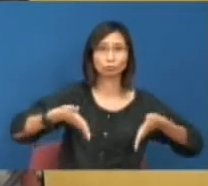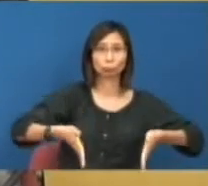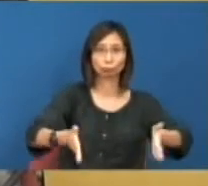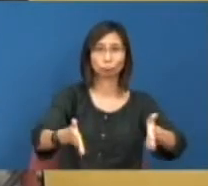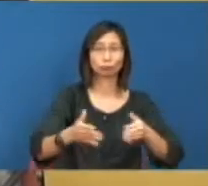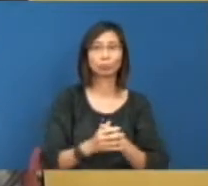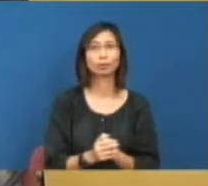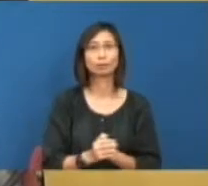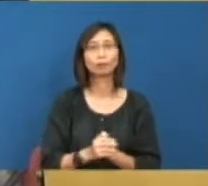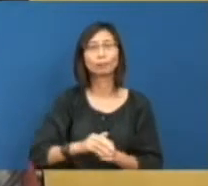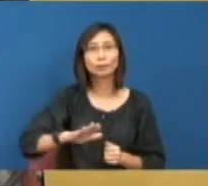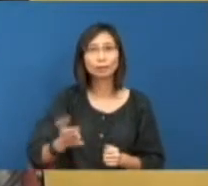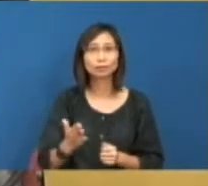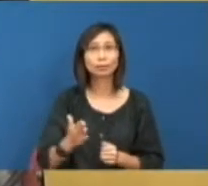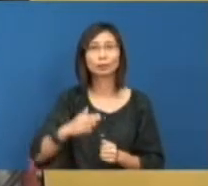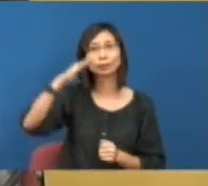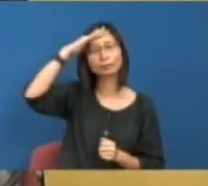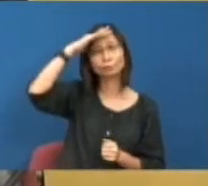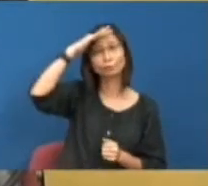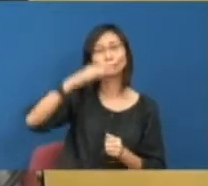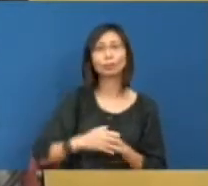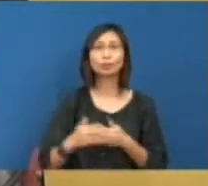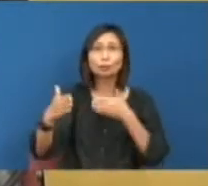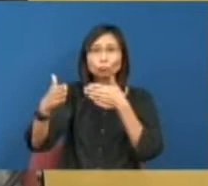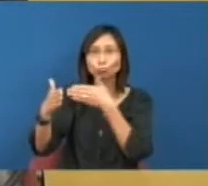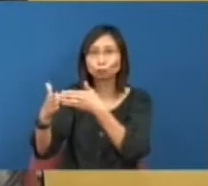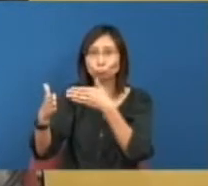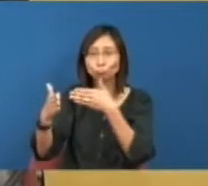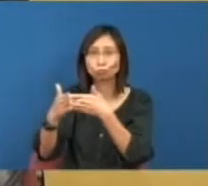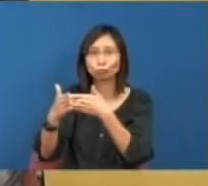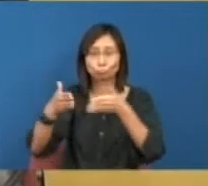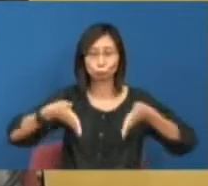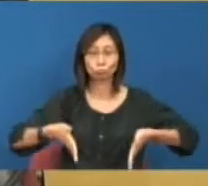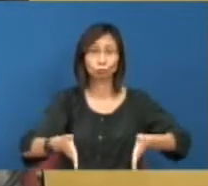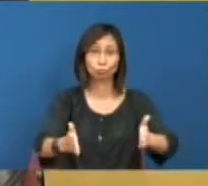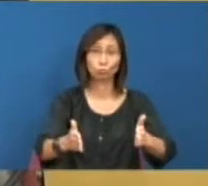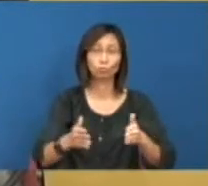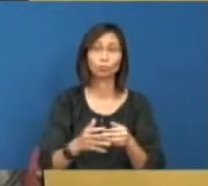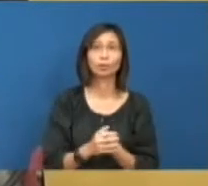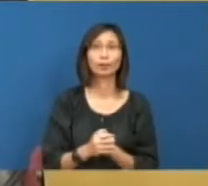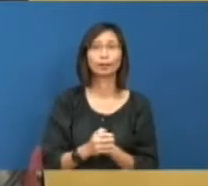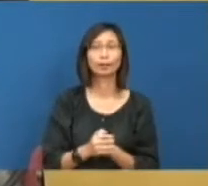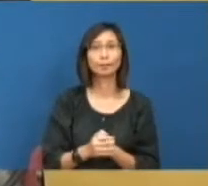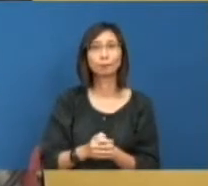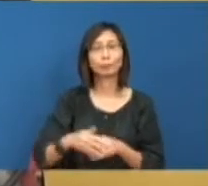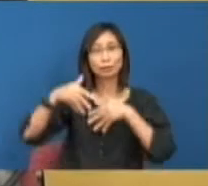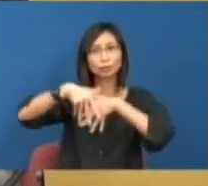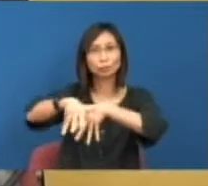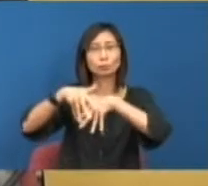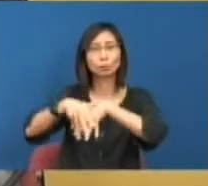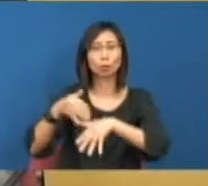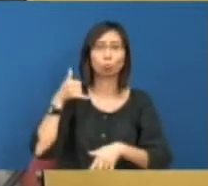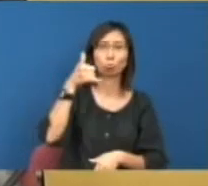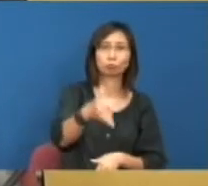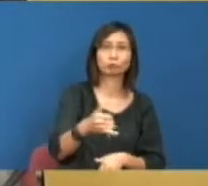方是以堵塞我們的去路，即是說堵塞條道路來堵塞我們的去路 為宗旨。